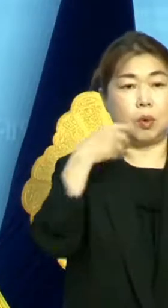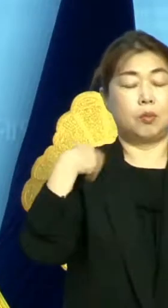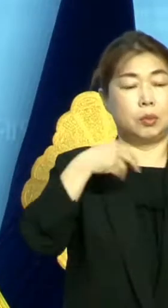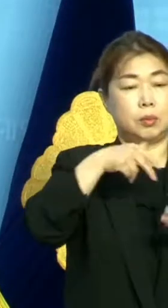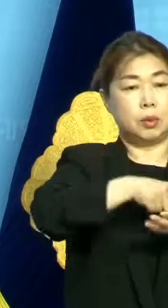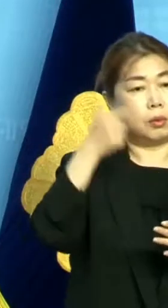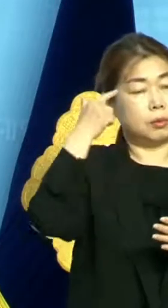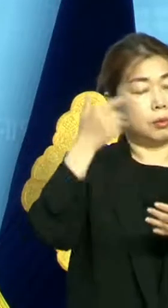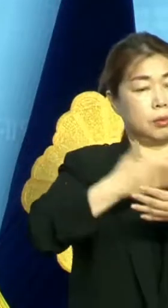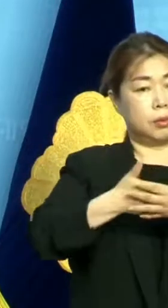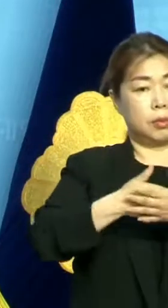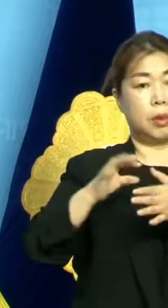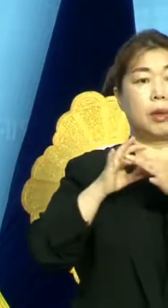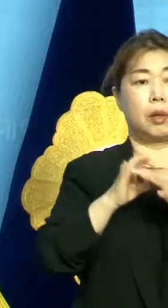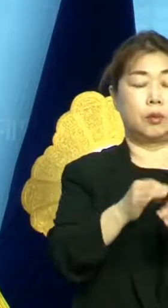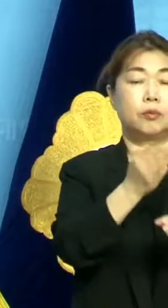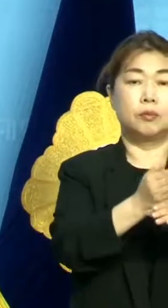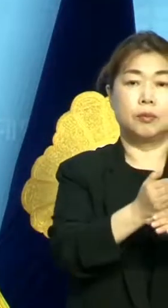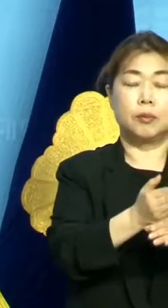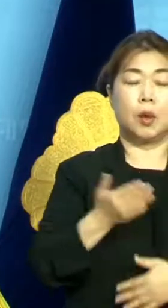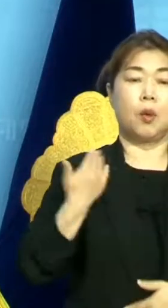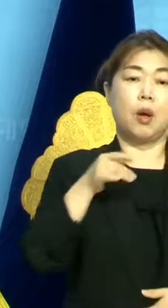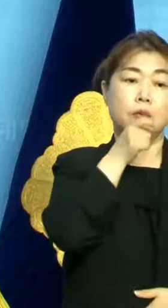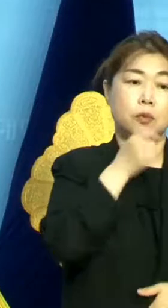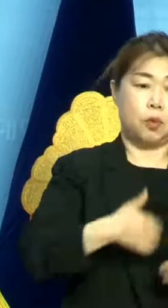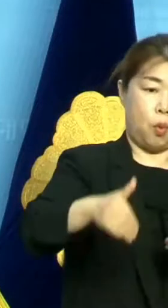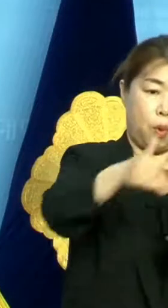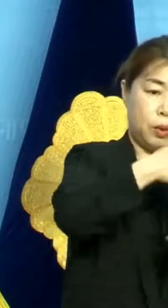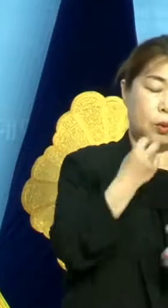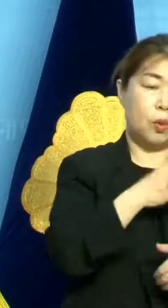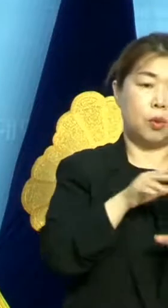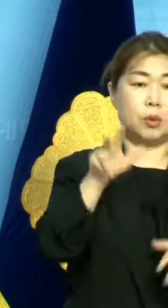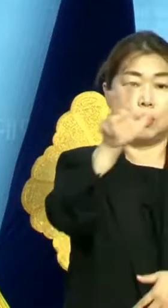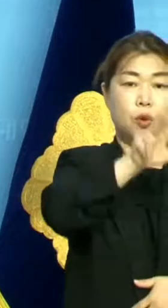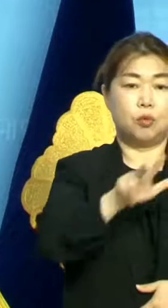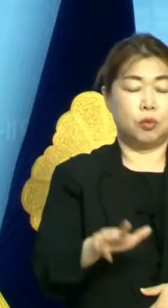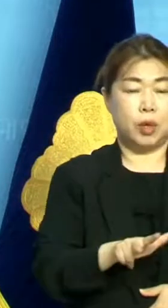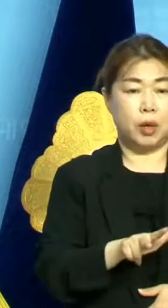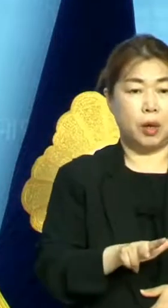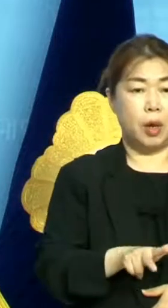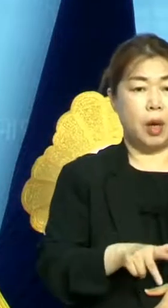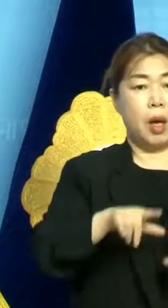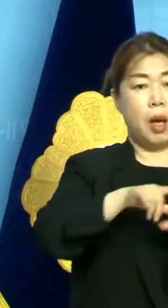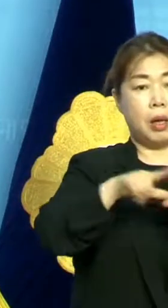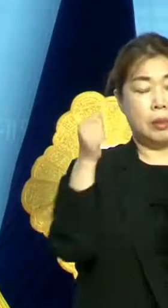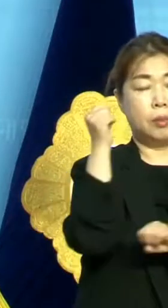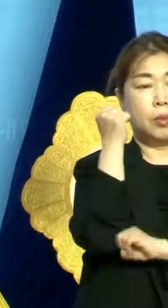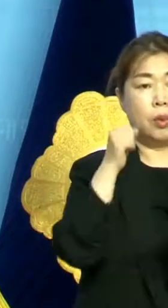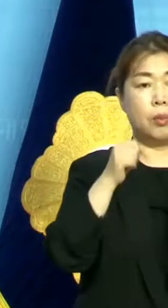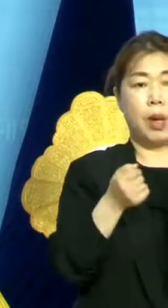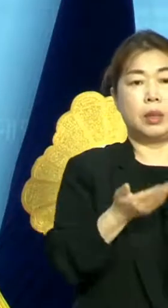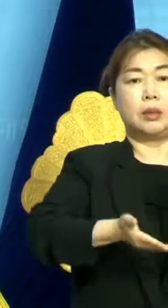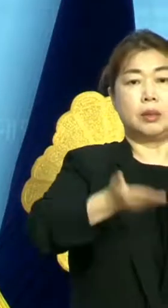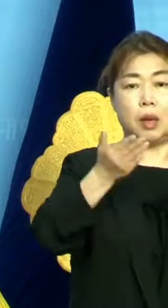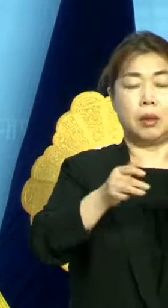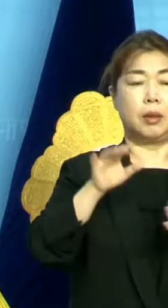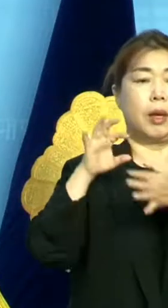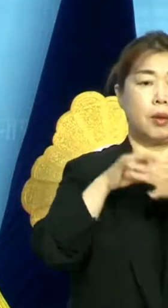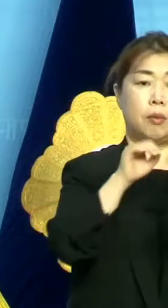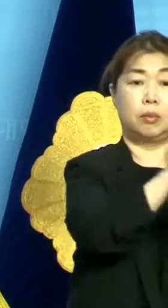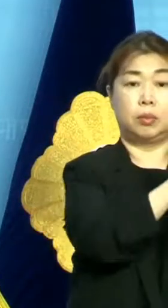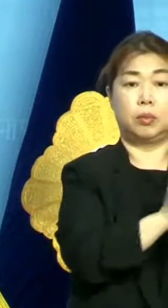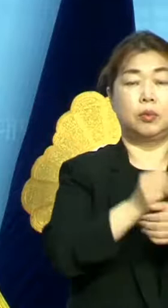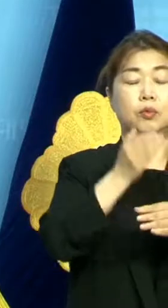굉장 감히 높아진 가운데 책을 수도권을 넘어 전국 하루 세 자릿수 이상의 대규모 흑점 판정이 이어지고